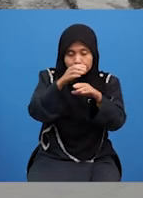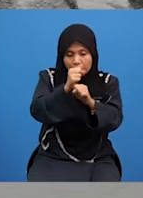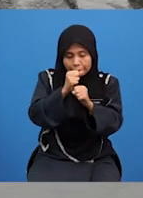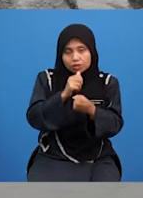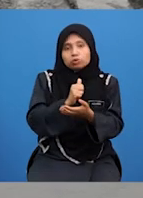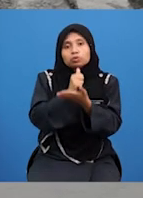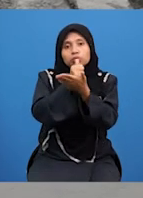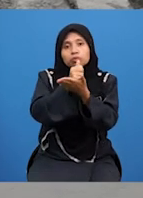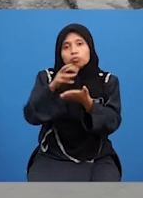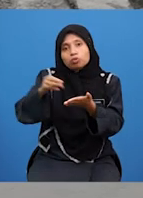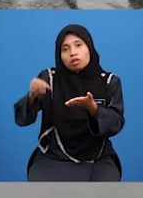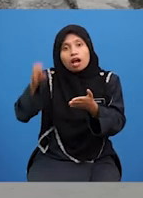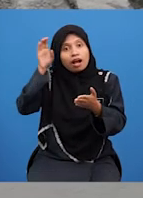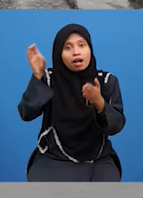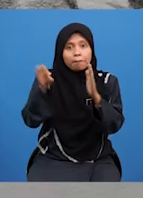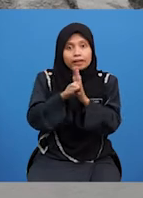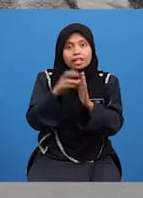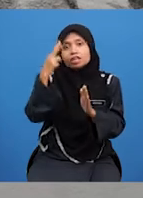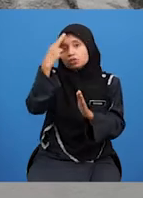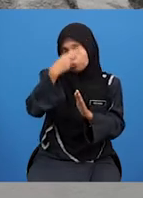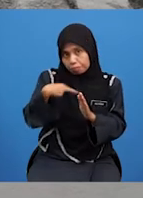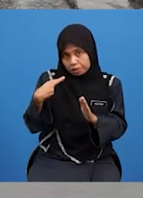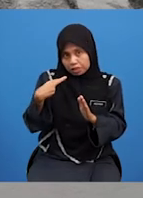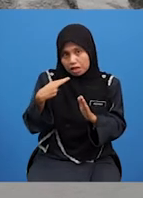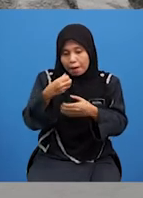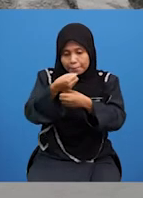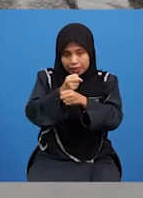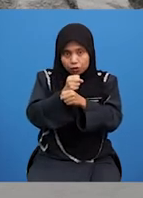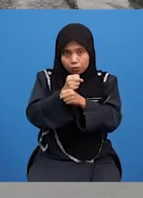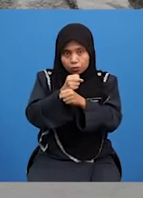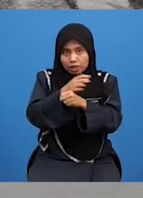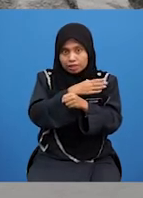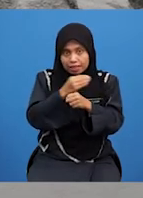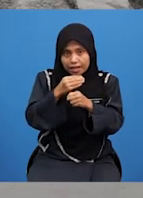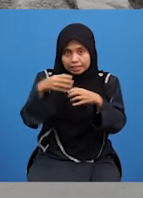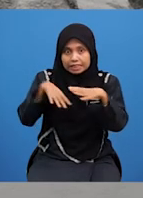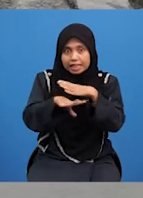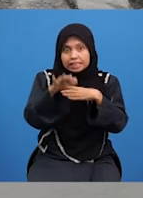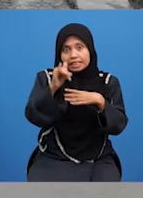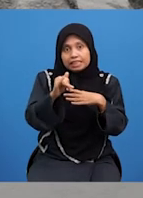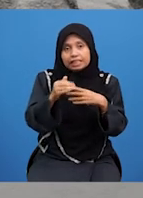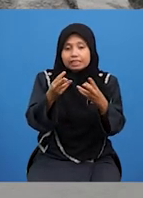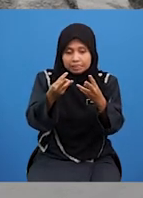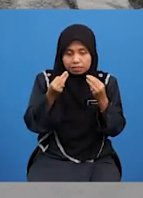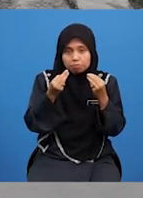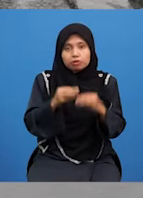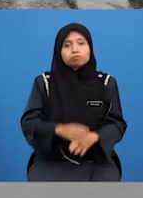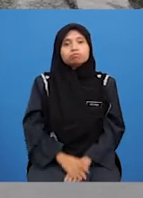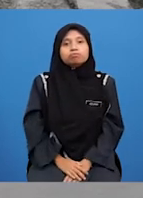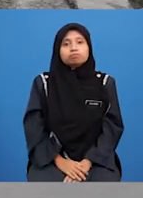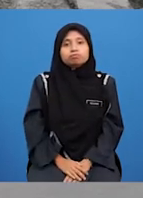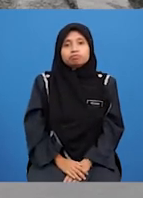dapat membantu pelajar menggambarkan rupa, bentuk dan jalinan yang dikehendaki.